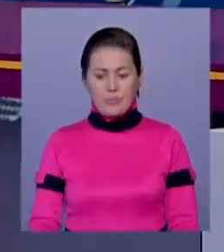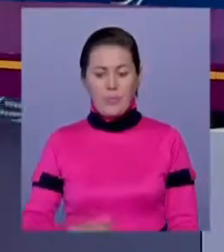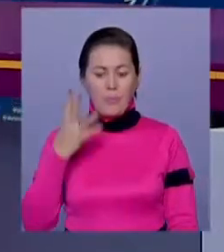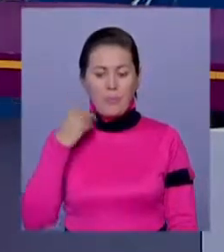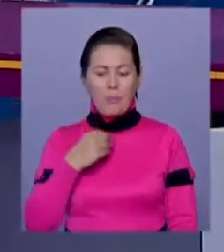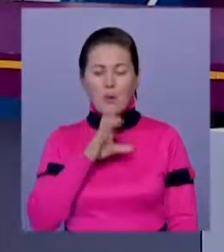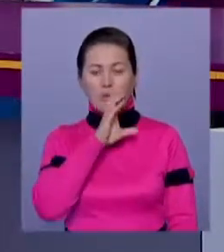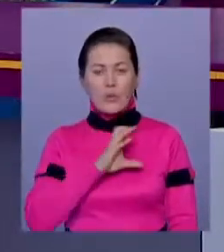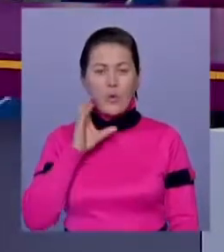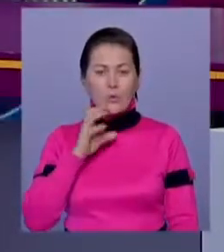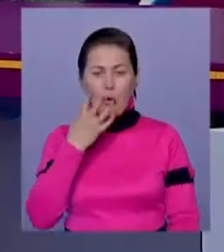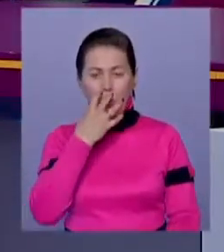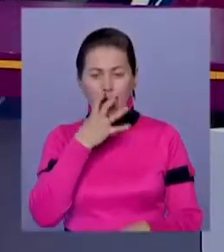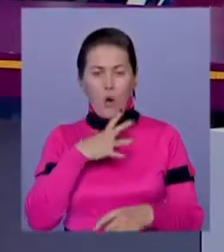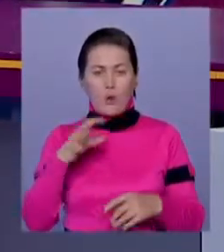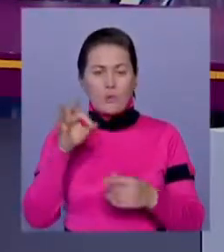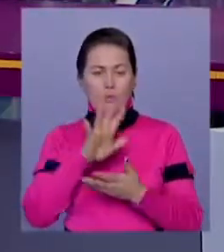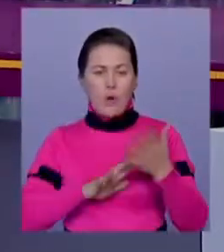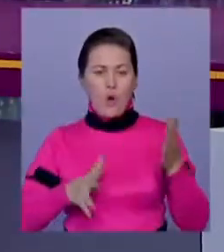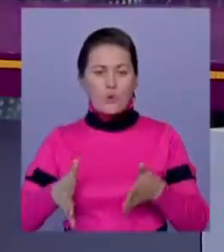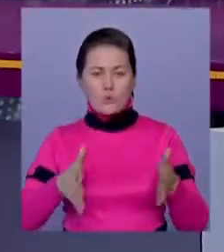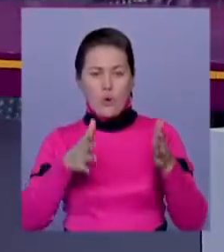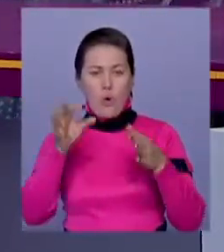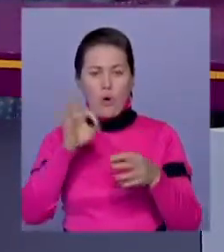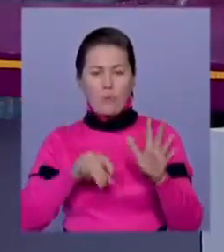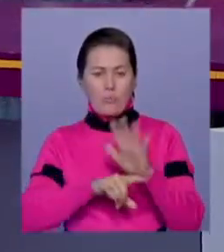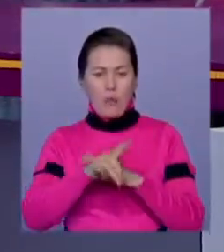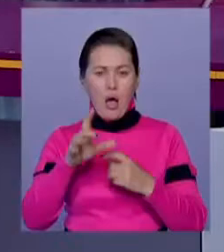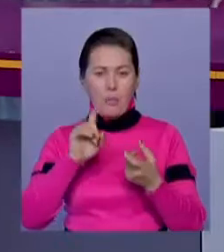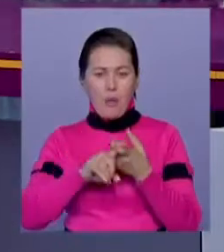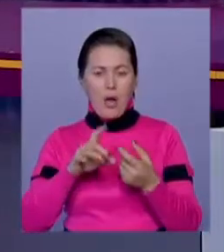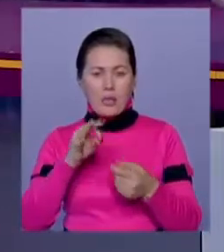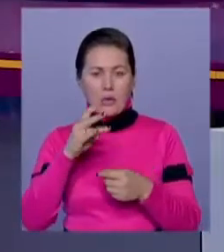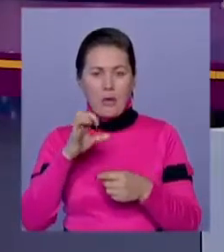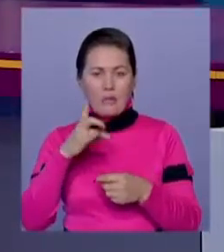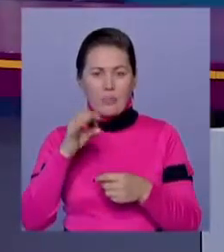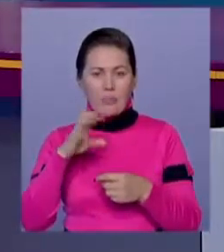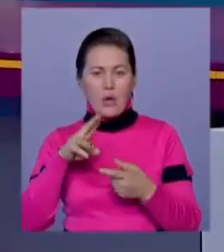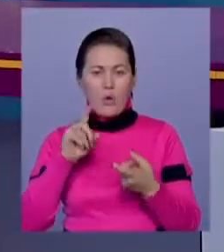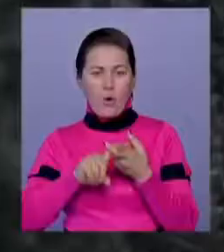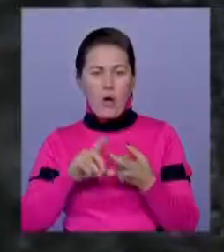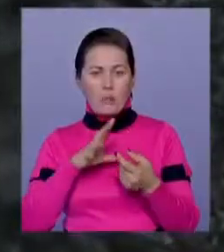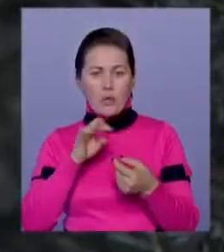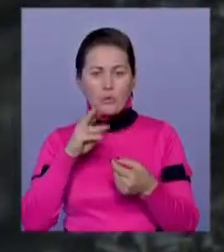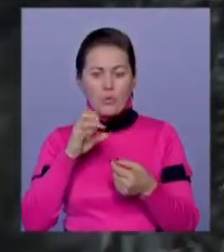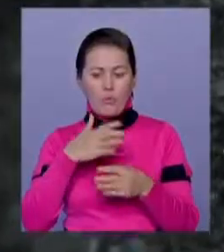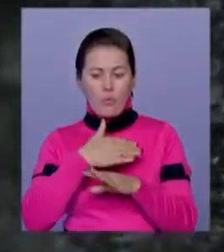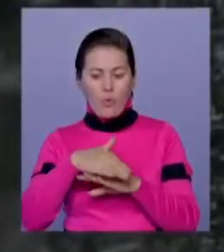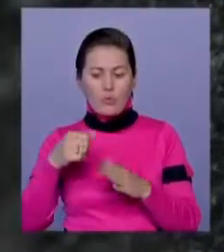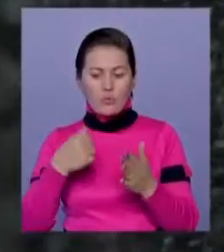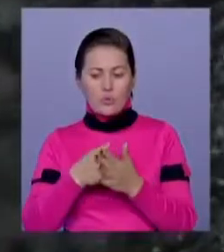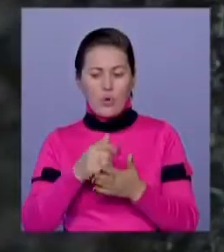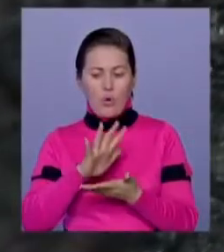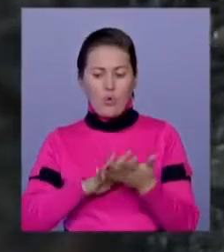Алматының солтүстігі мен оңтүстігін жалғайтын жол торабы іске қосылды. Назарбаев даңғылын Райымбек даңғылынан Жансүгіров көшесіне дейін